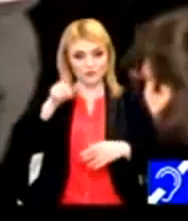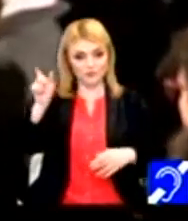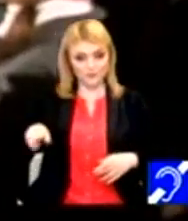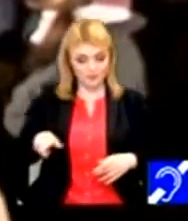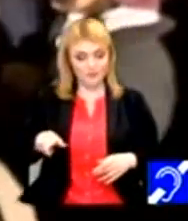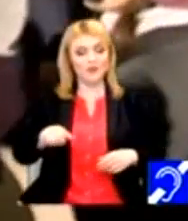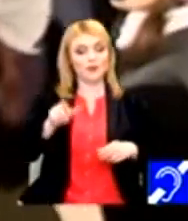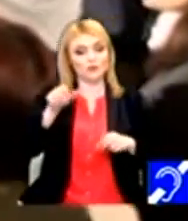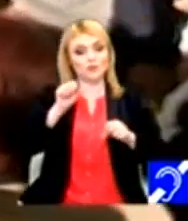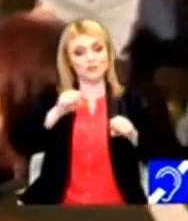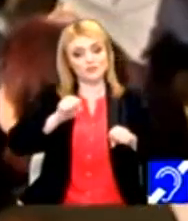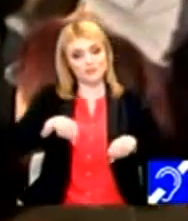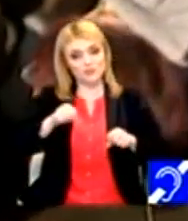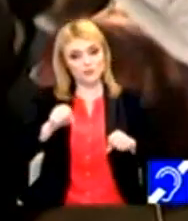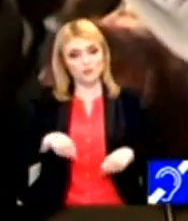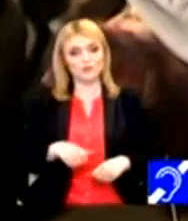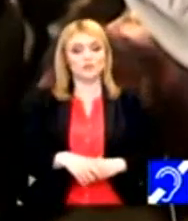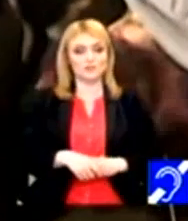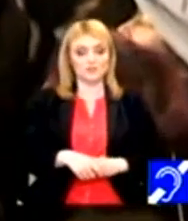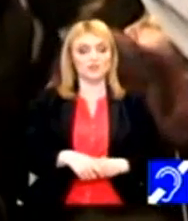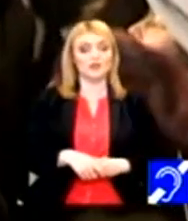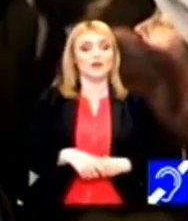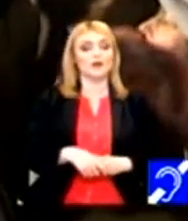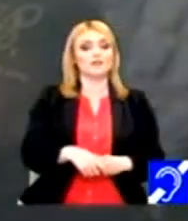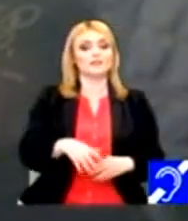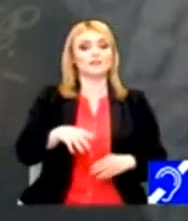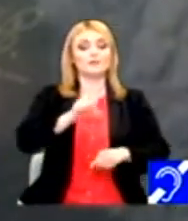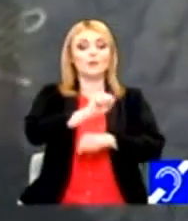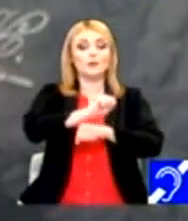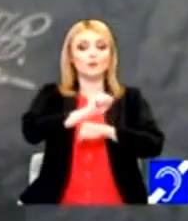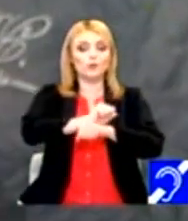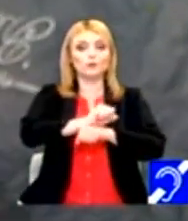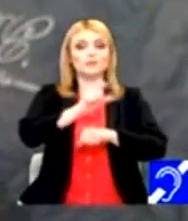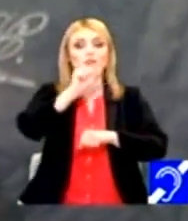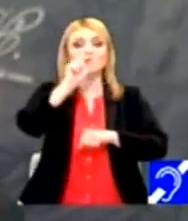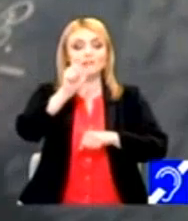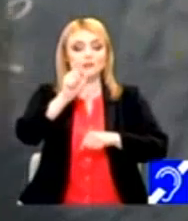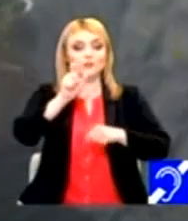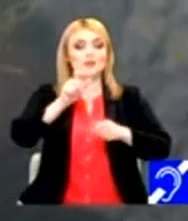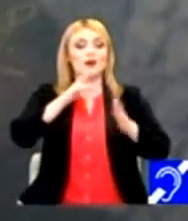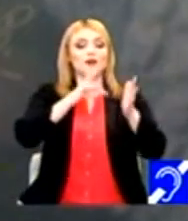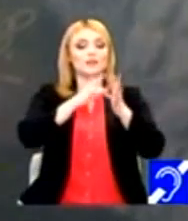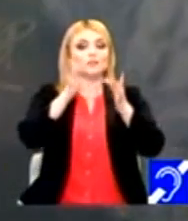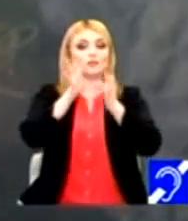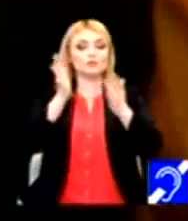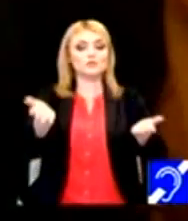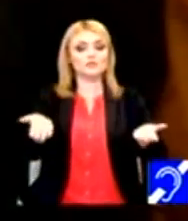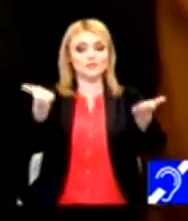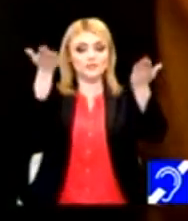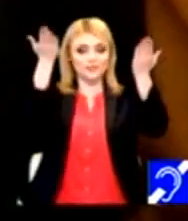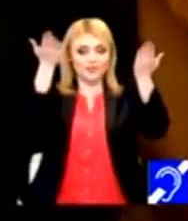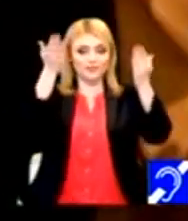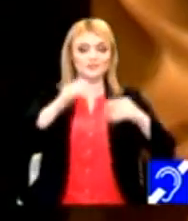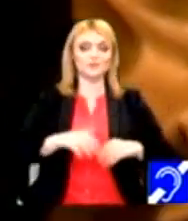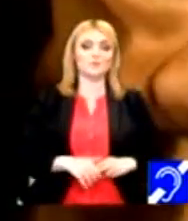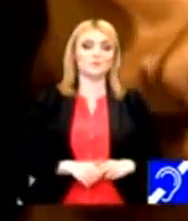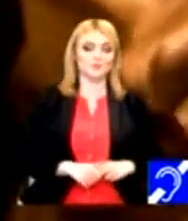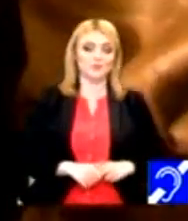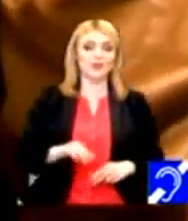au decis să înăsprească restricțiile, astfel de astăzi în stradă pot merge grupuri de doar 2 persoane cu utilizarea obligatorie